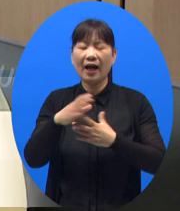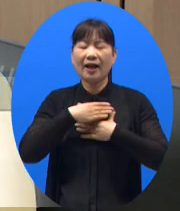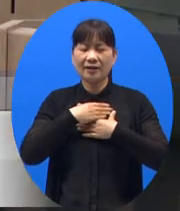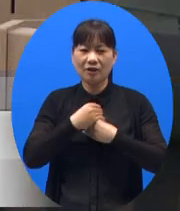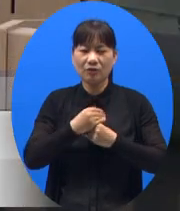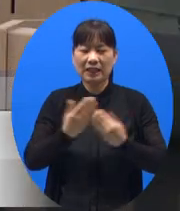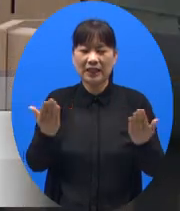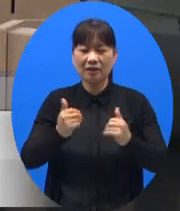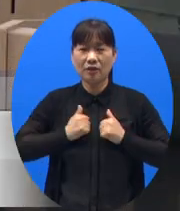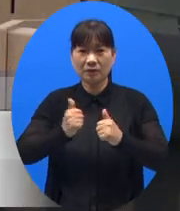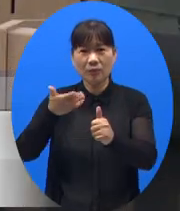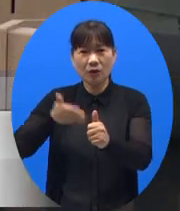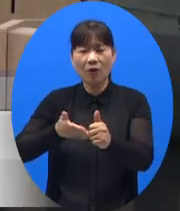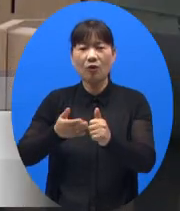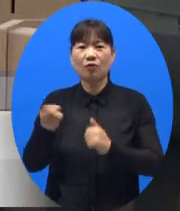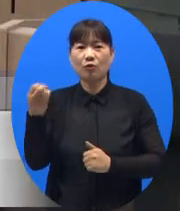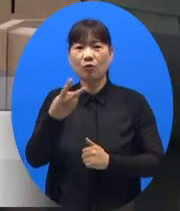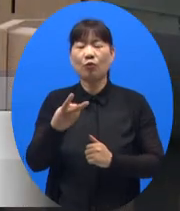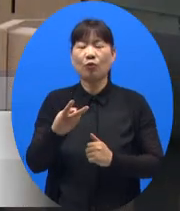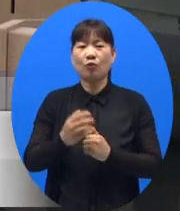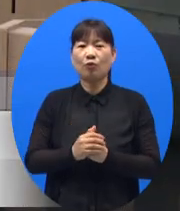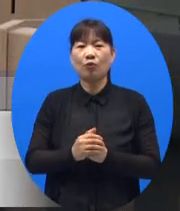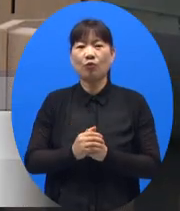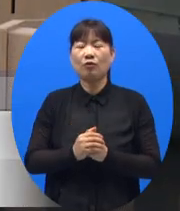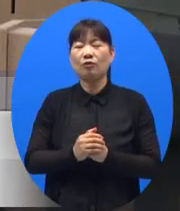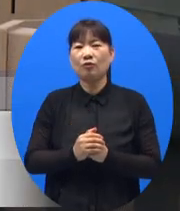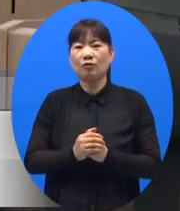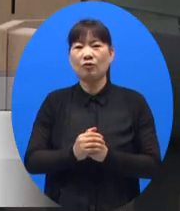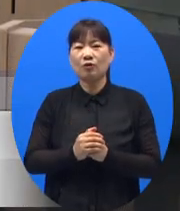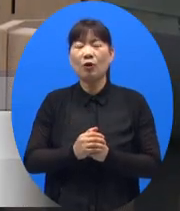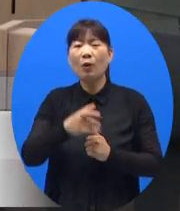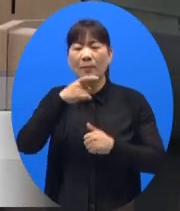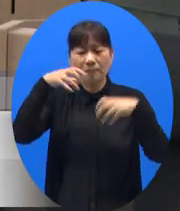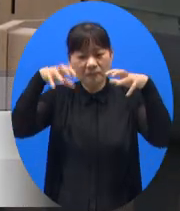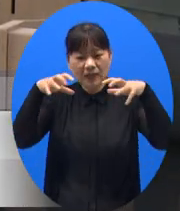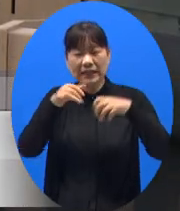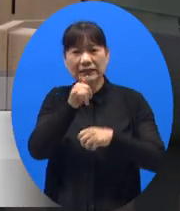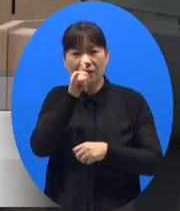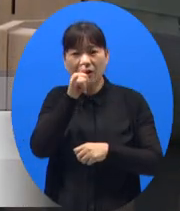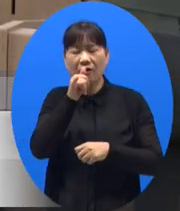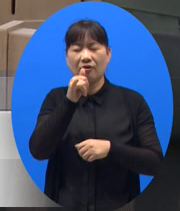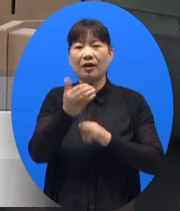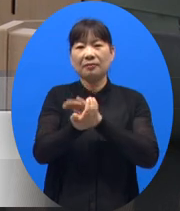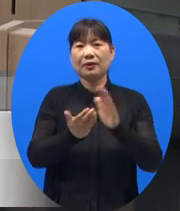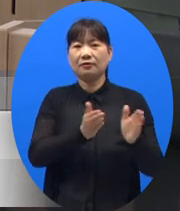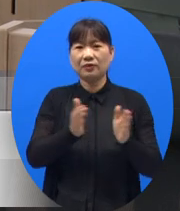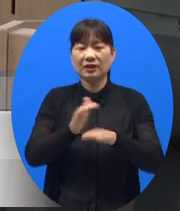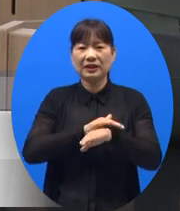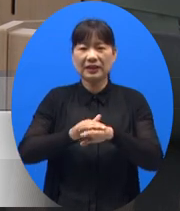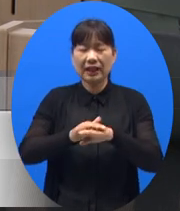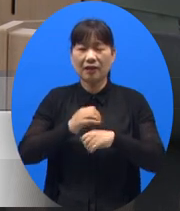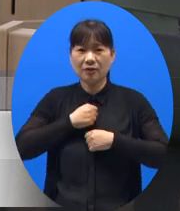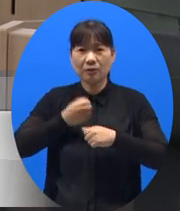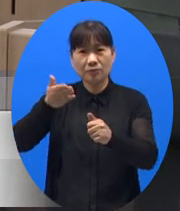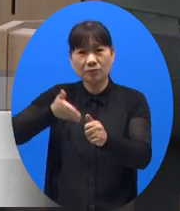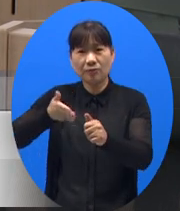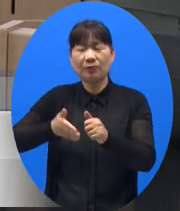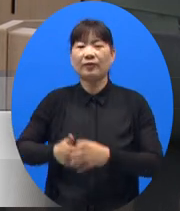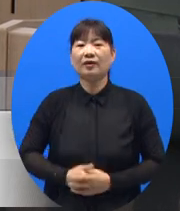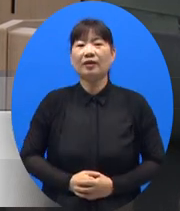기하도록 하겠습니다. 예, 혹시 또 올 수 있는 또 폭우나 또 이거 대비해서 잘 근무해 주길 바랍니다. 또